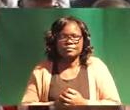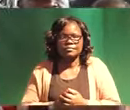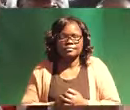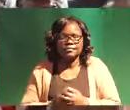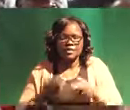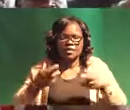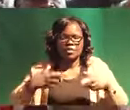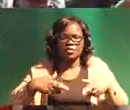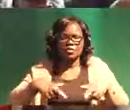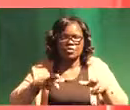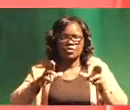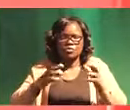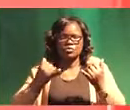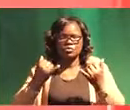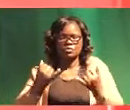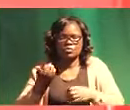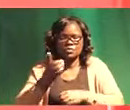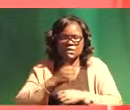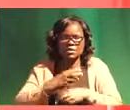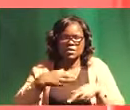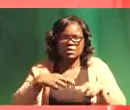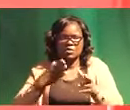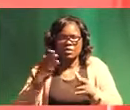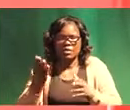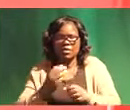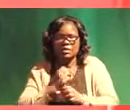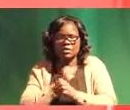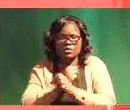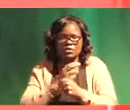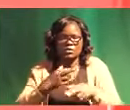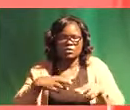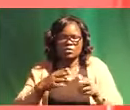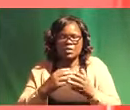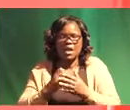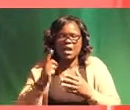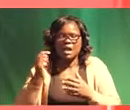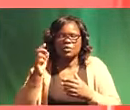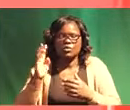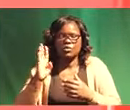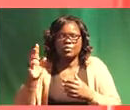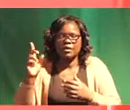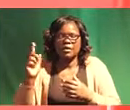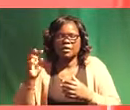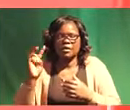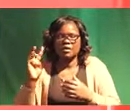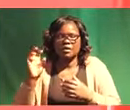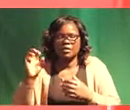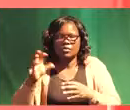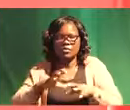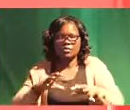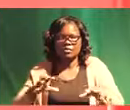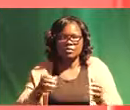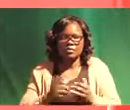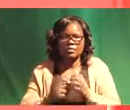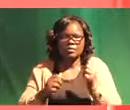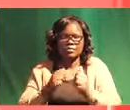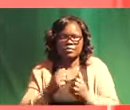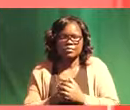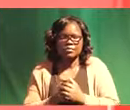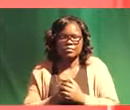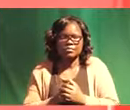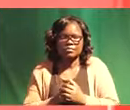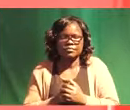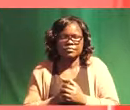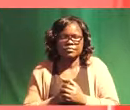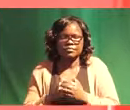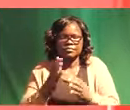Mabarabara. Leo kuna barabara iko hapo security road inaitwa Antobeto Market ambayo inapigia